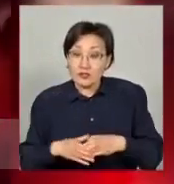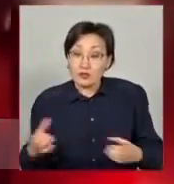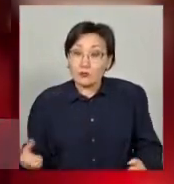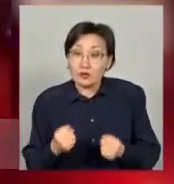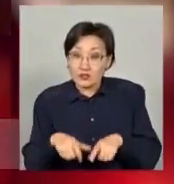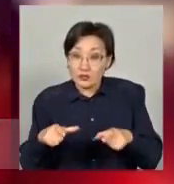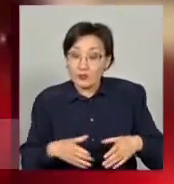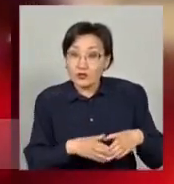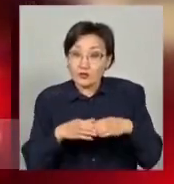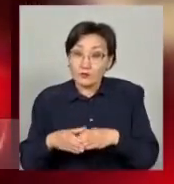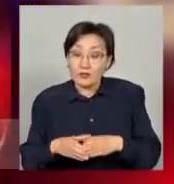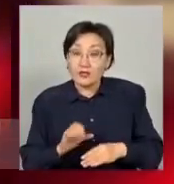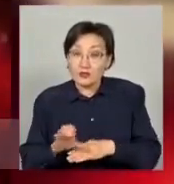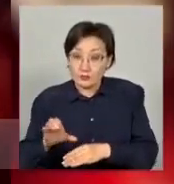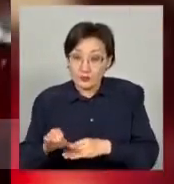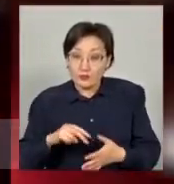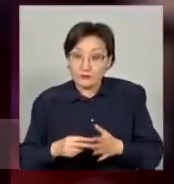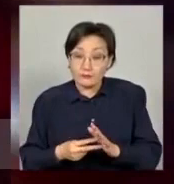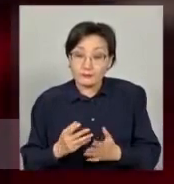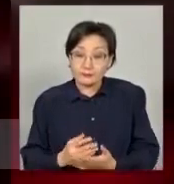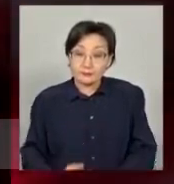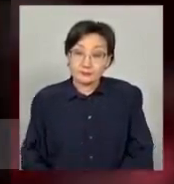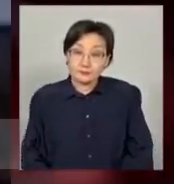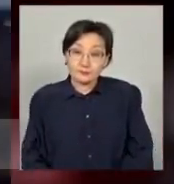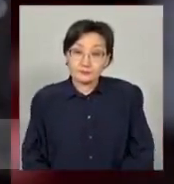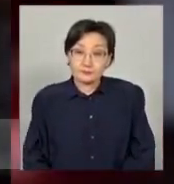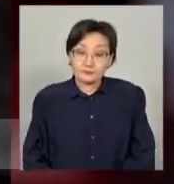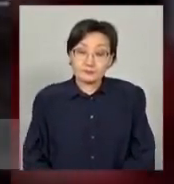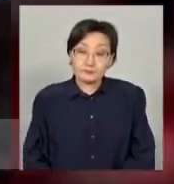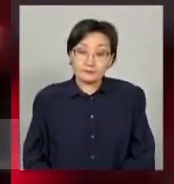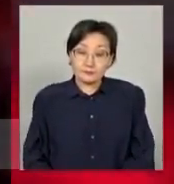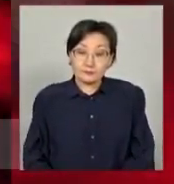құтқарушыларын жібермек. Камшат Мұхамеджан, Ринат Өтеев, Алматы телеарнасы, Астана.